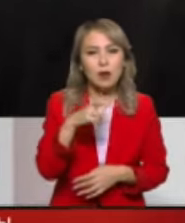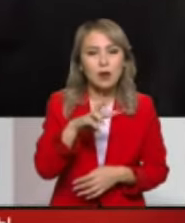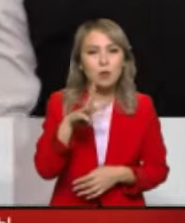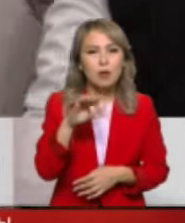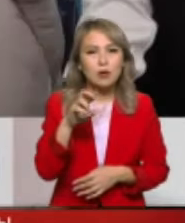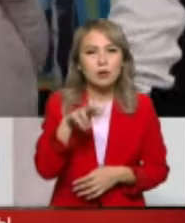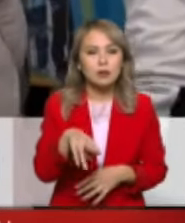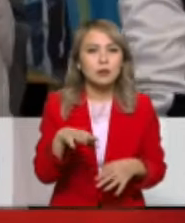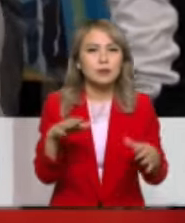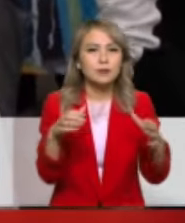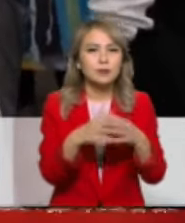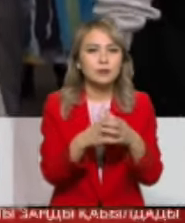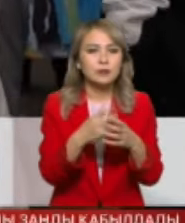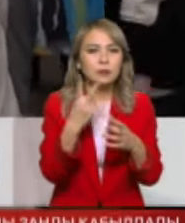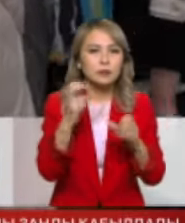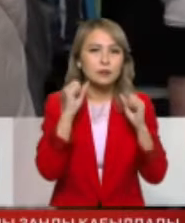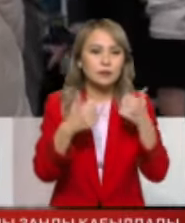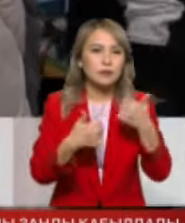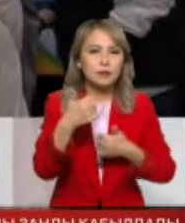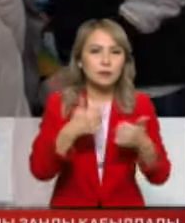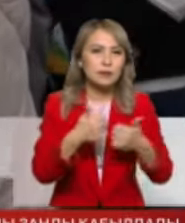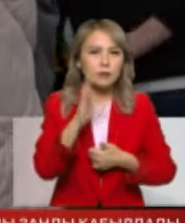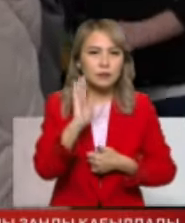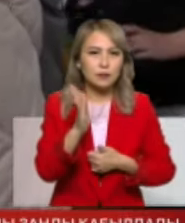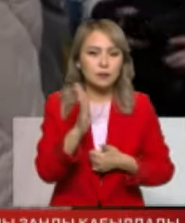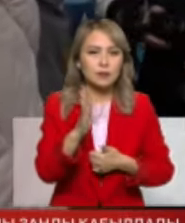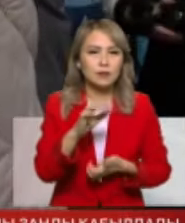2 спортшымыз жүлдеге таласуға